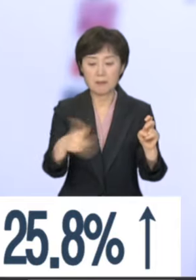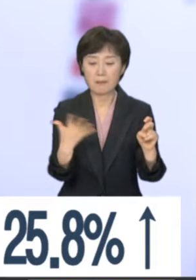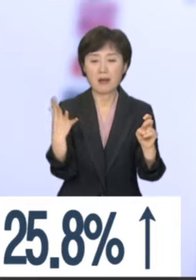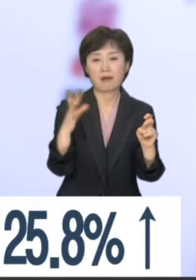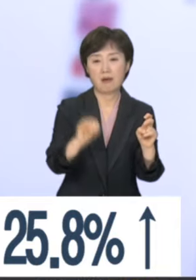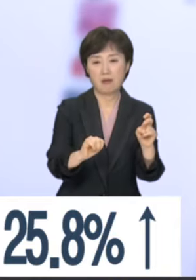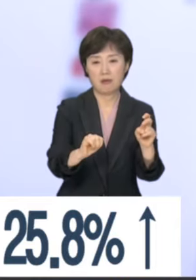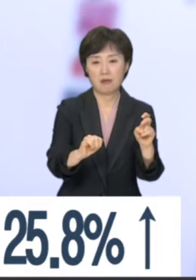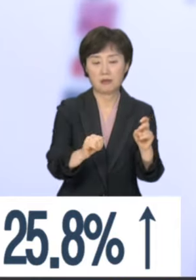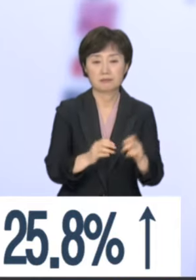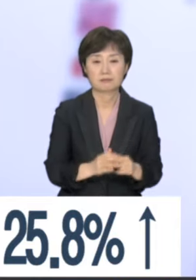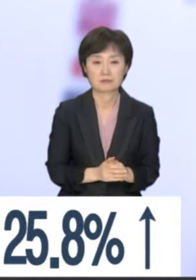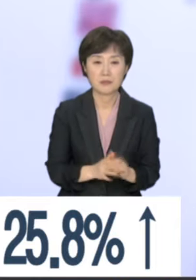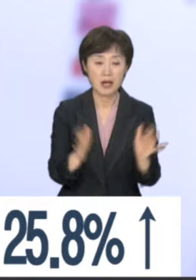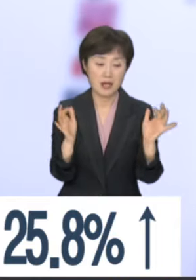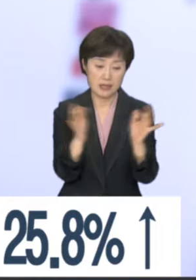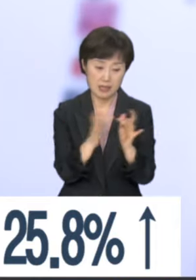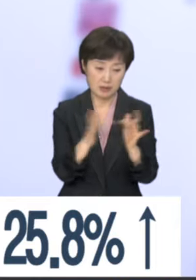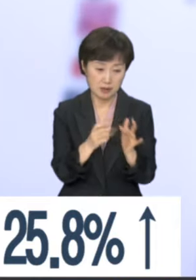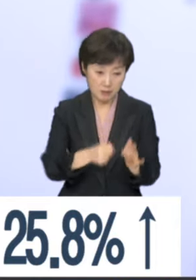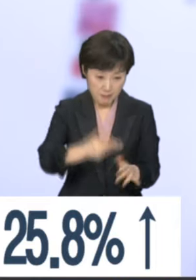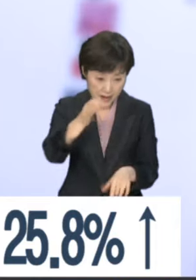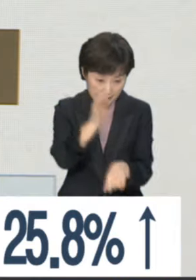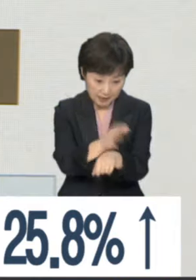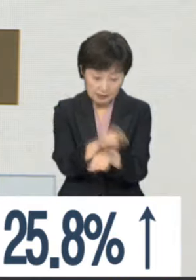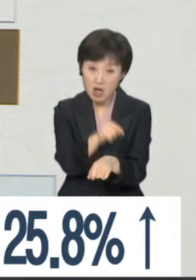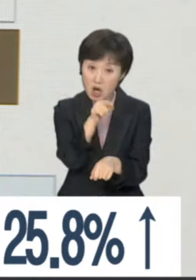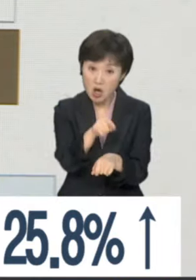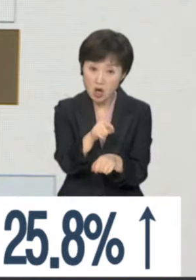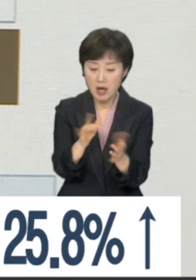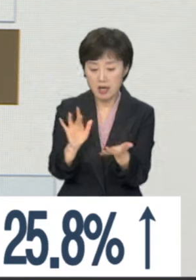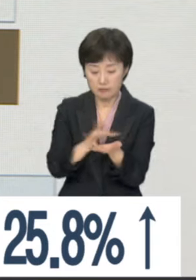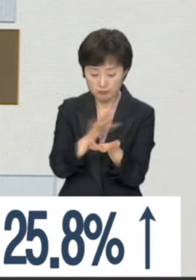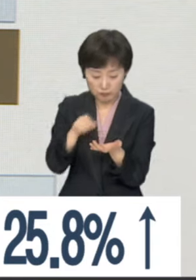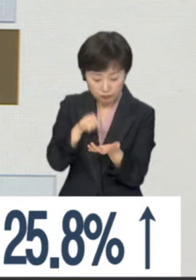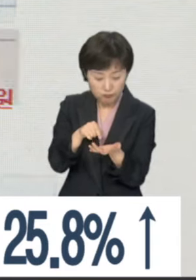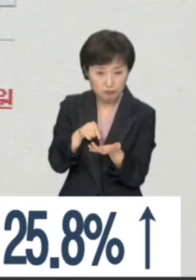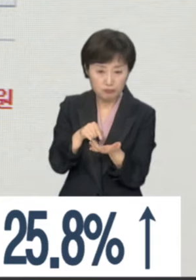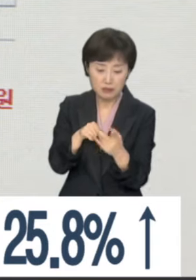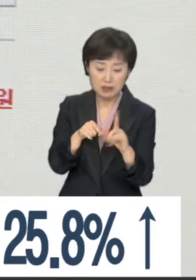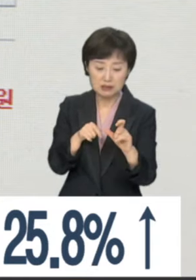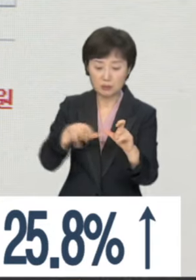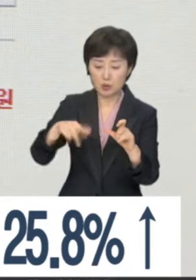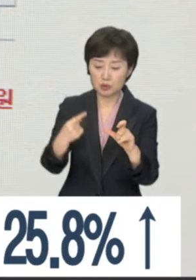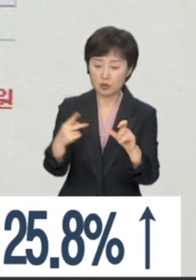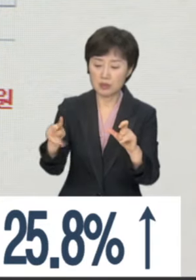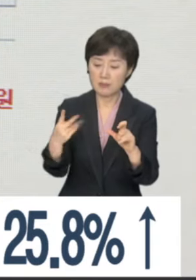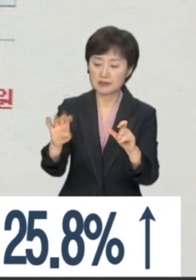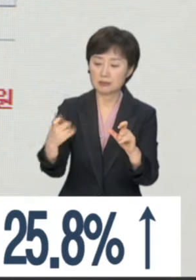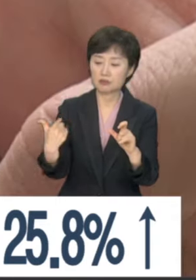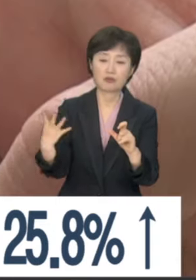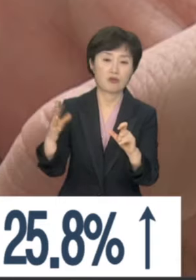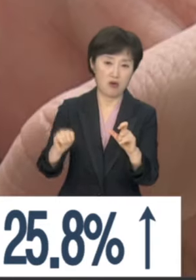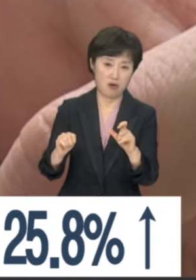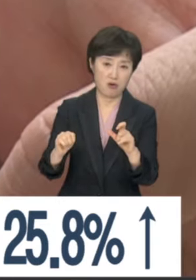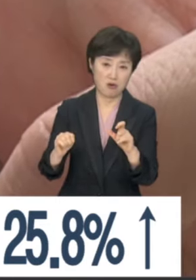원을 기록했습니다. 온라인 쇼핑 거래액 가운데 모바일 쇼핑 거래액은 15조 246억